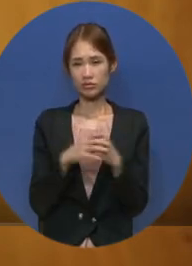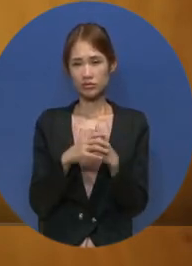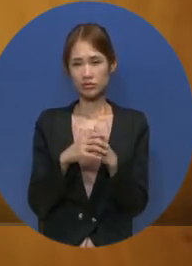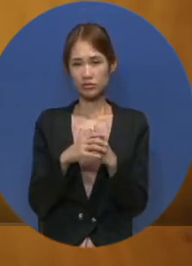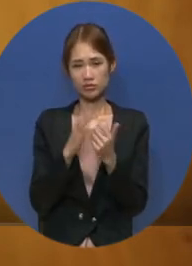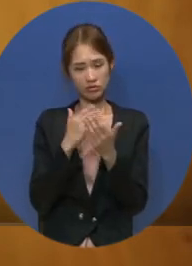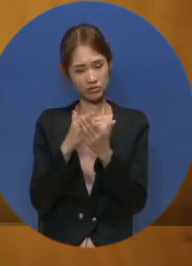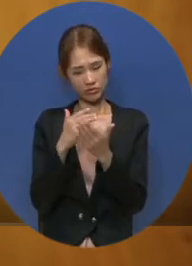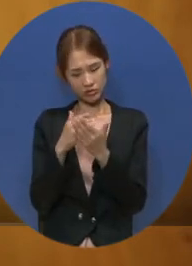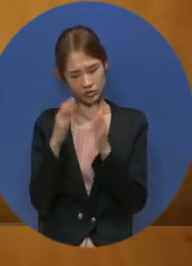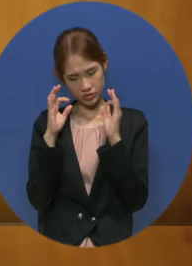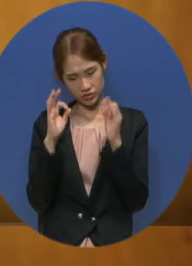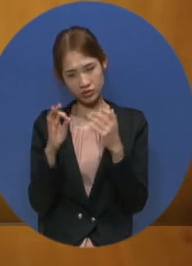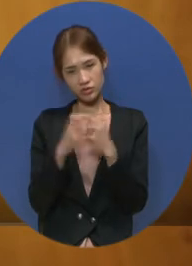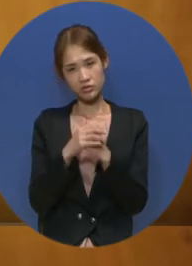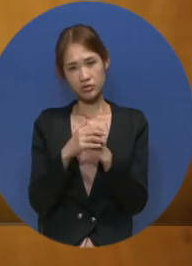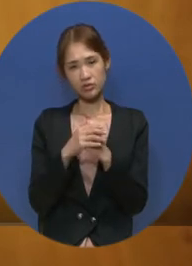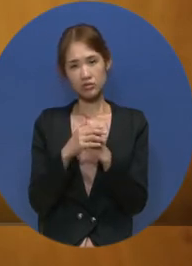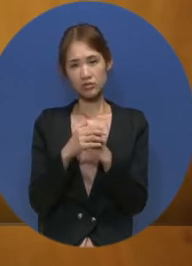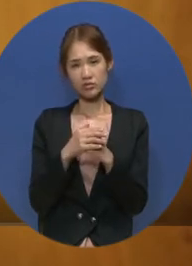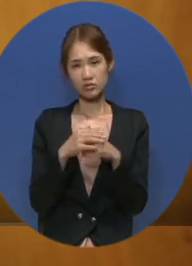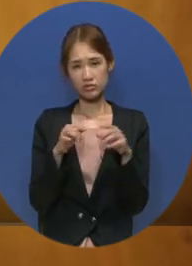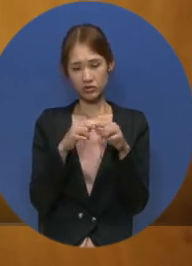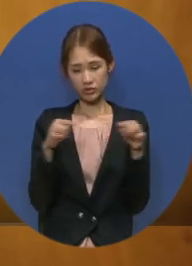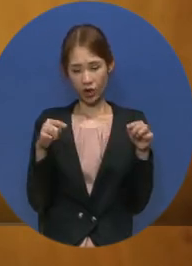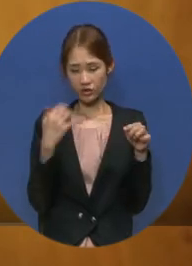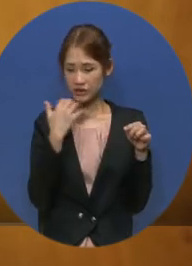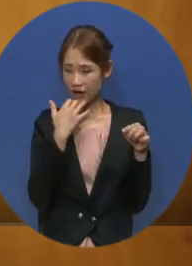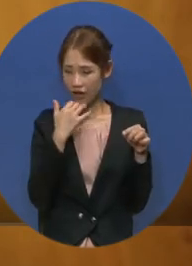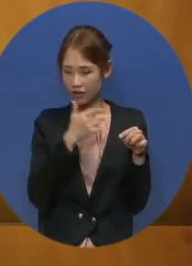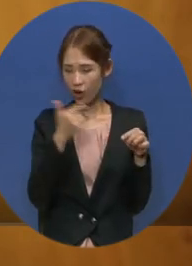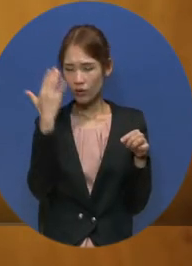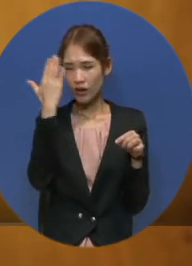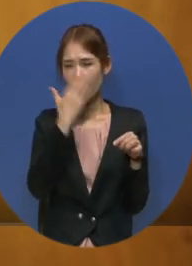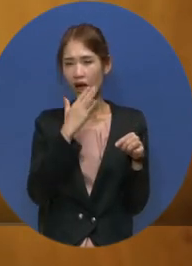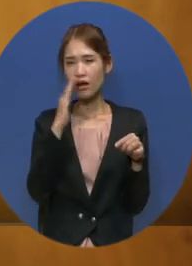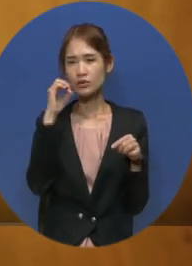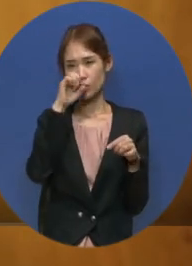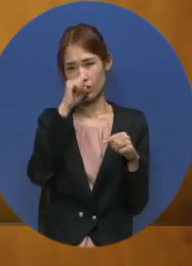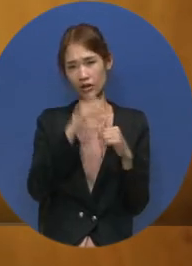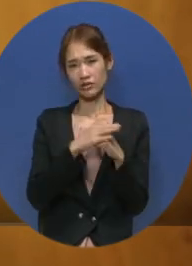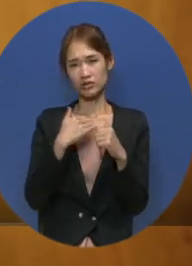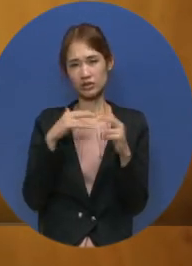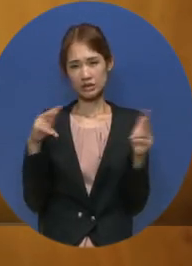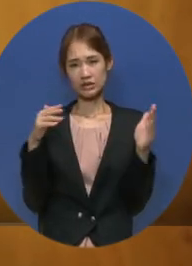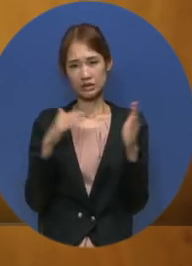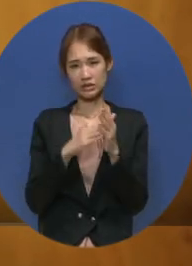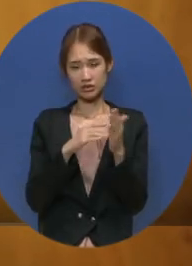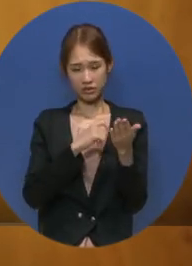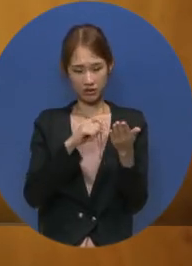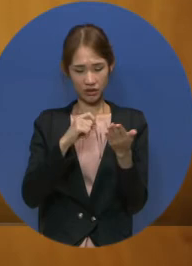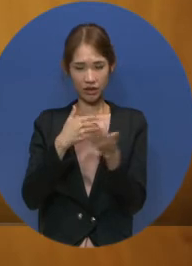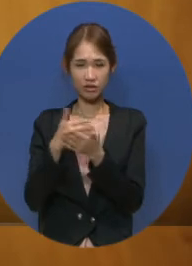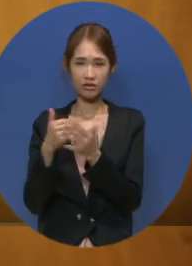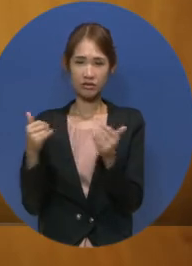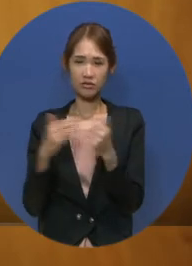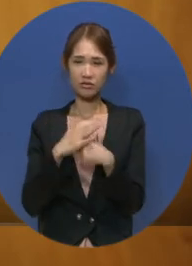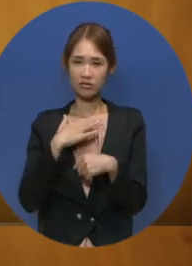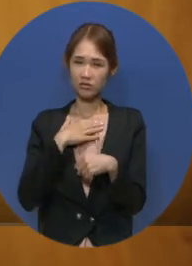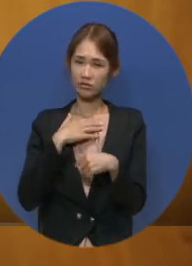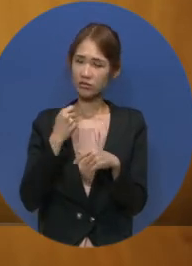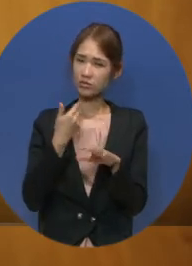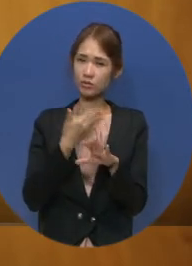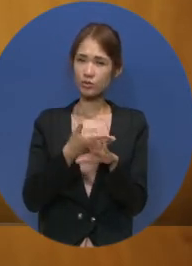그 그림을 봤을 때 그 선이나 색깔이 너무나 순수했고 제가 이때까지 봤던 작가나 디자이너들의 감성과는